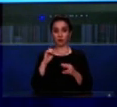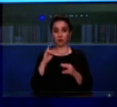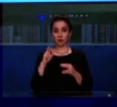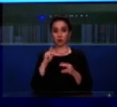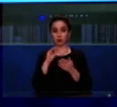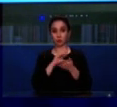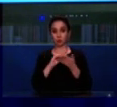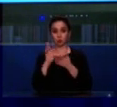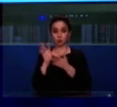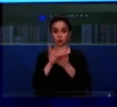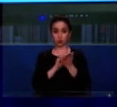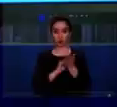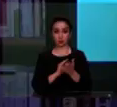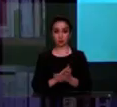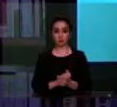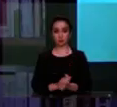qo'yib ko'chirasiz.